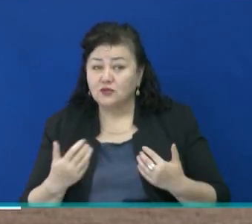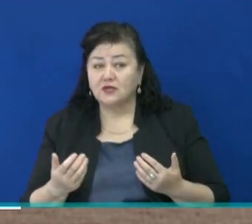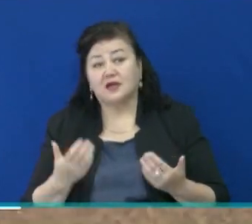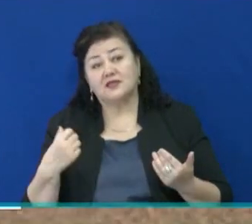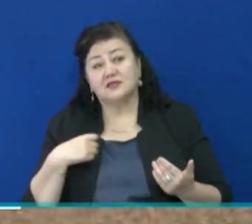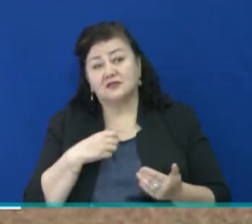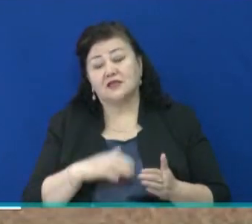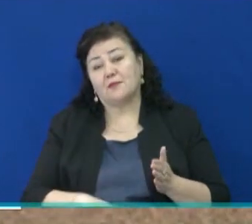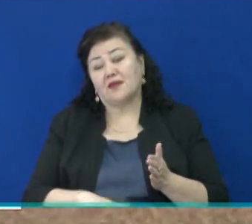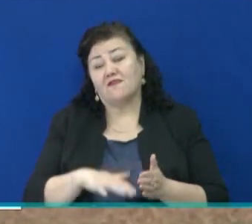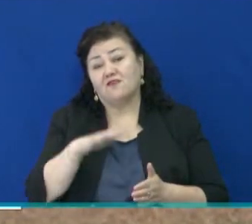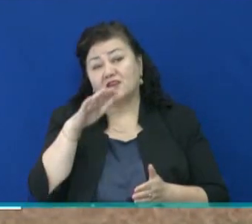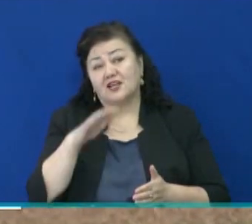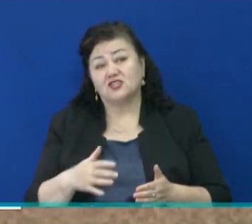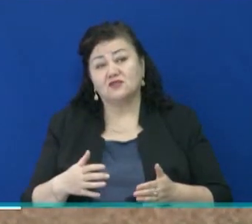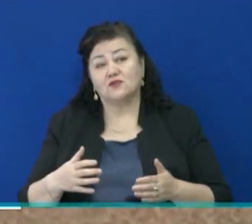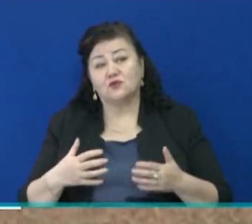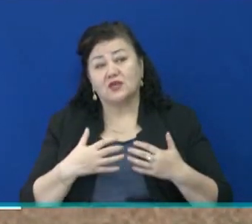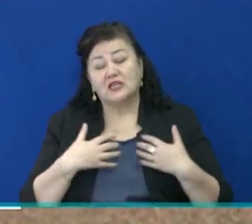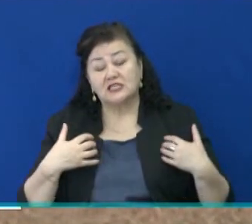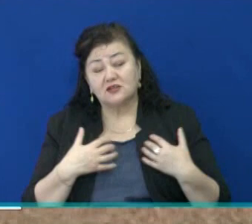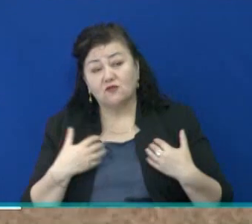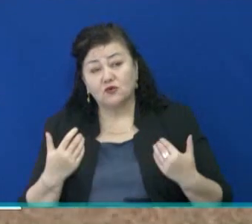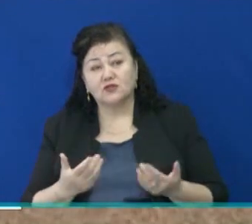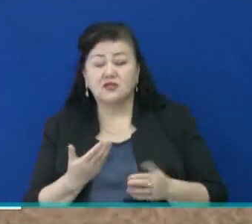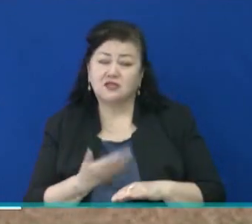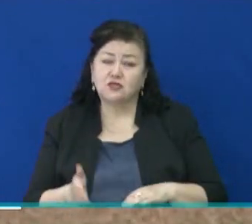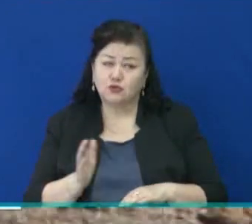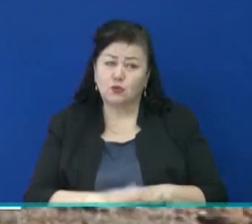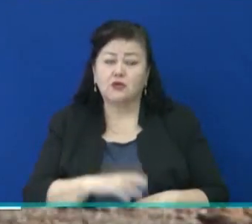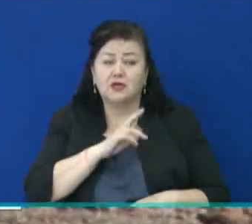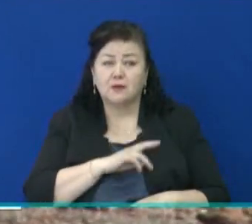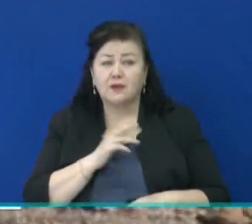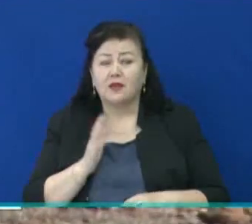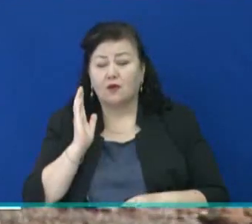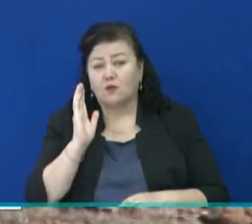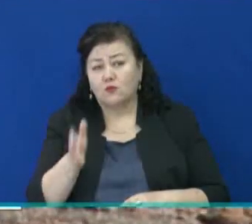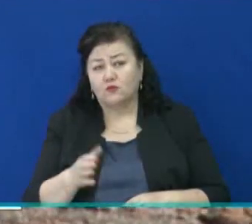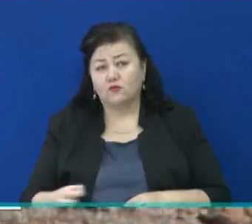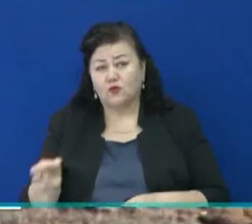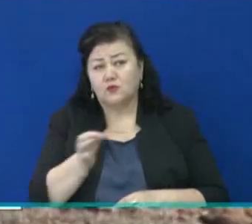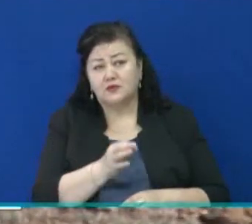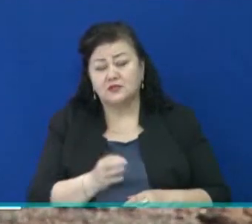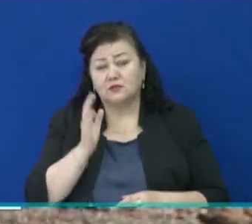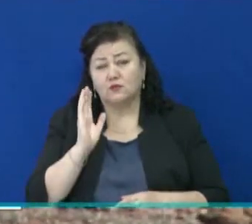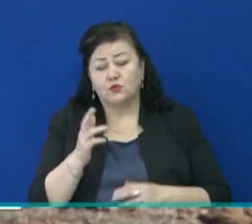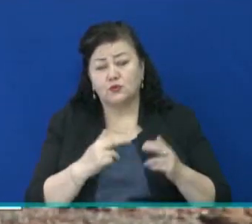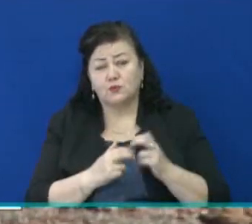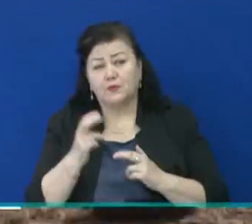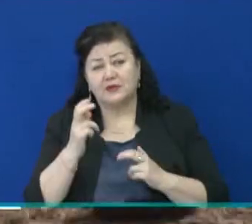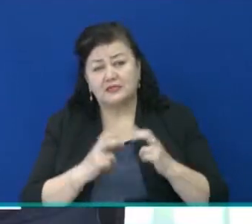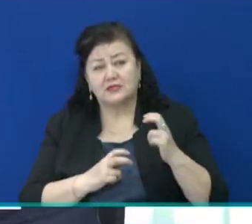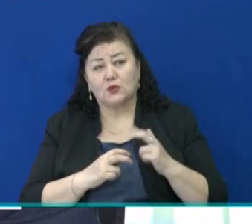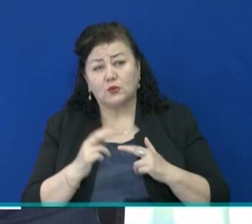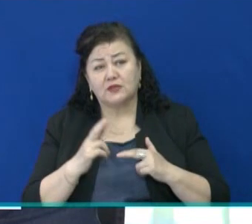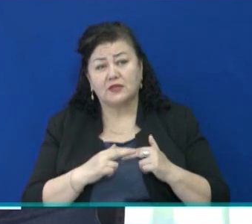терлермен өсірген мал етін сатуда қиын. Өзекті мәселені шешу үшін облыста алдағы 2 жыл ішінде ет комбинатын салу